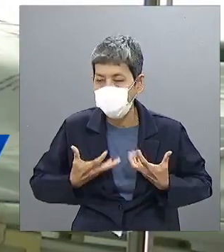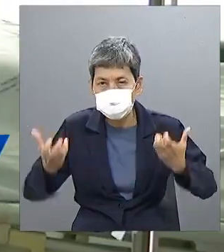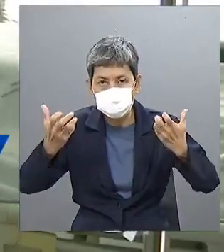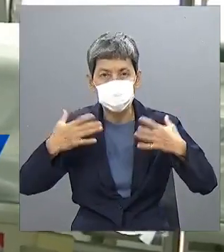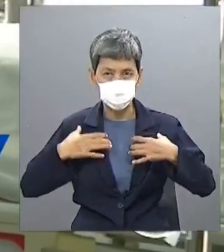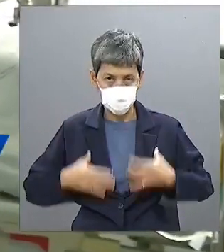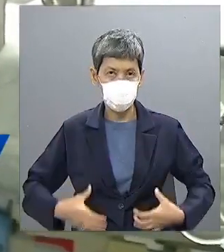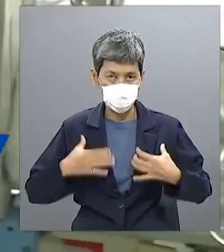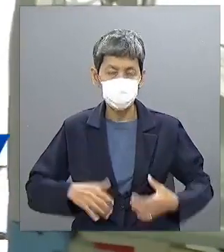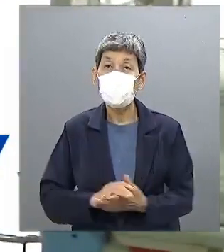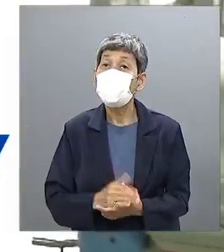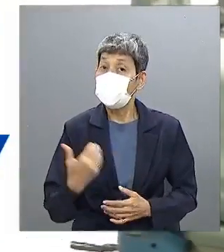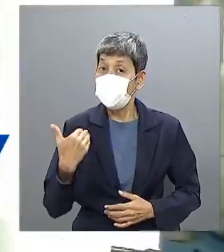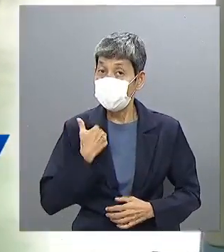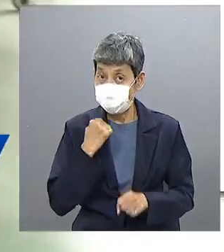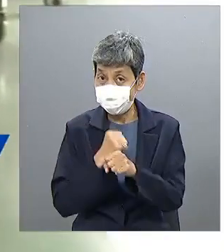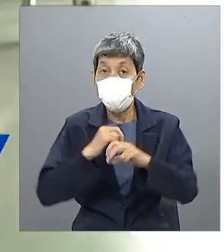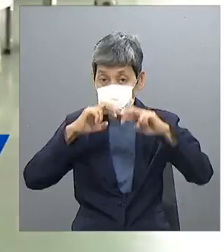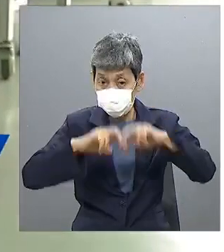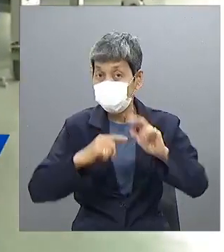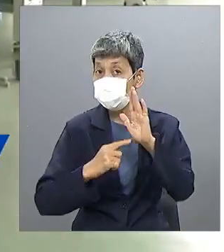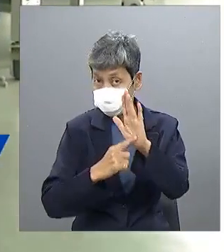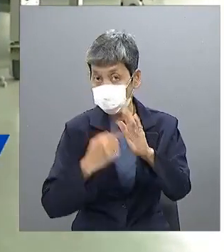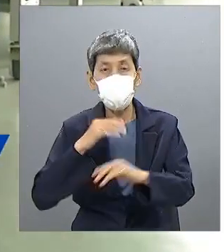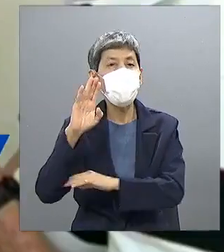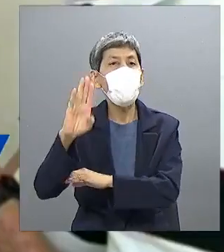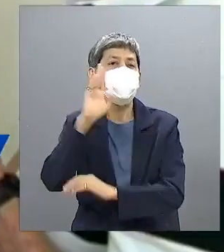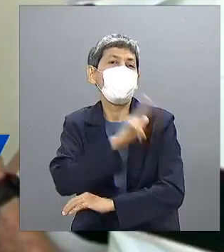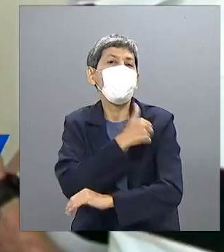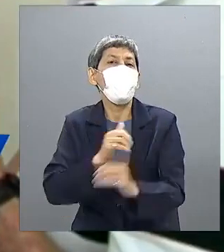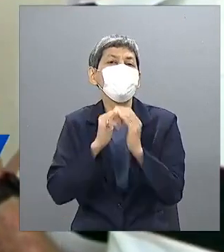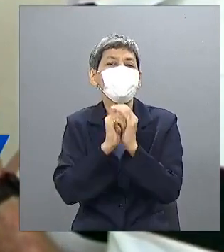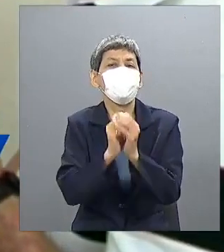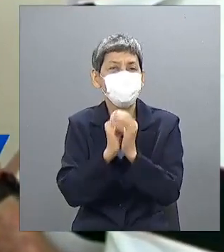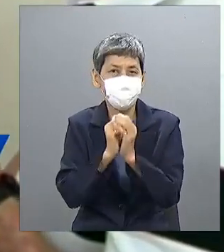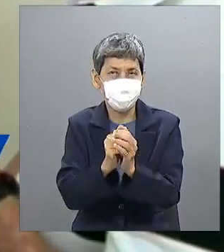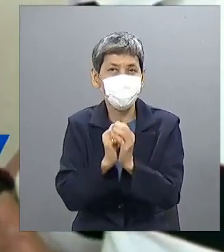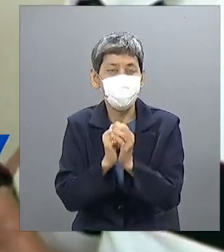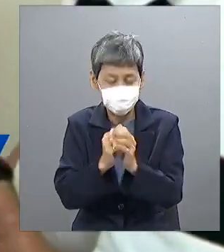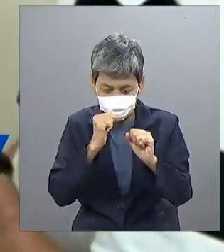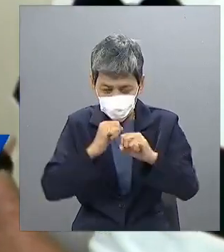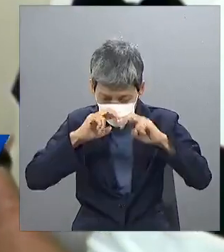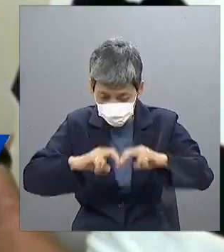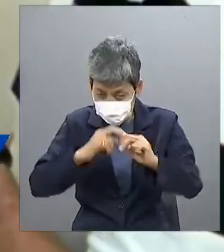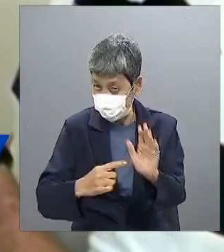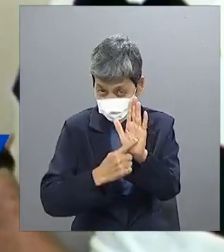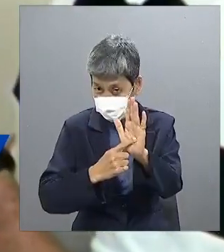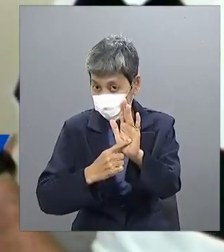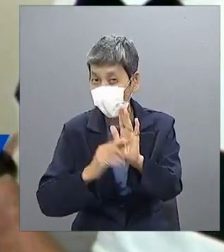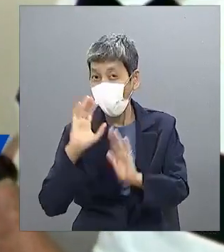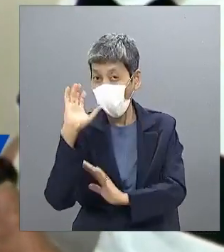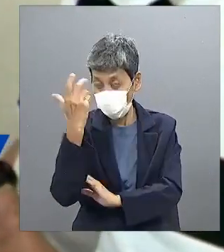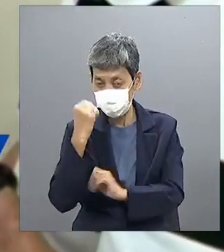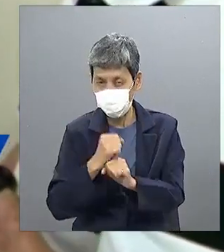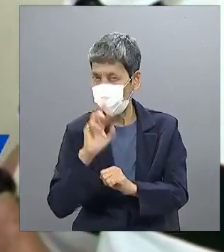ผมเดี๋ยวที่มันมีงานวิจัยนะครับแต่บริษัทการแพทย์จีนเนี่ยนะครับที่ประยุทธ์เป็นงานวิจัยถ้าชิ้นแรกของโลกเลยครับที่พูดถึงเรื่องความเสี่ยง